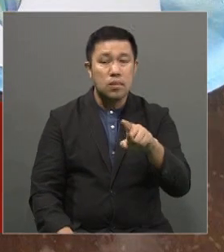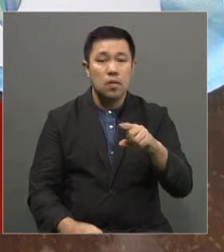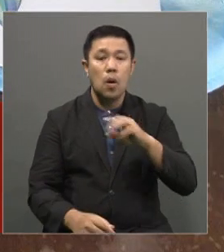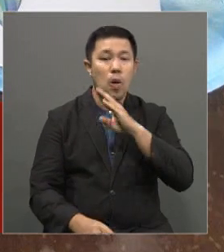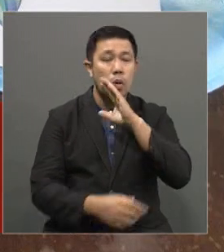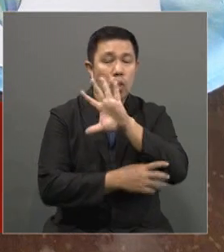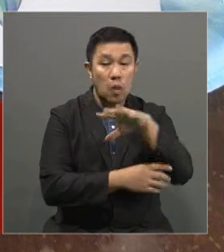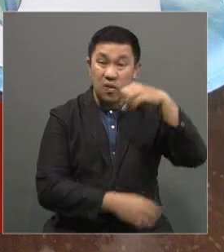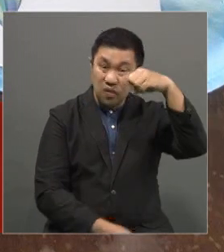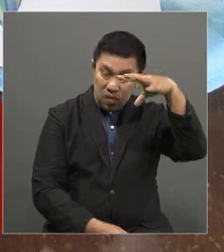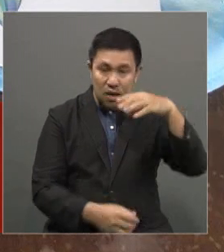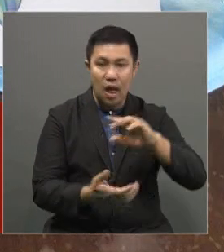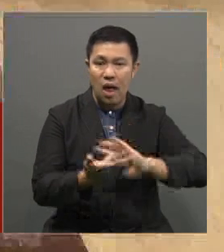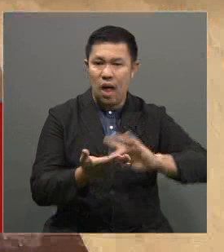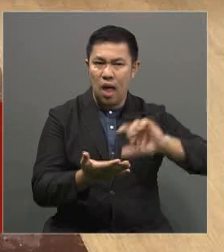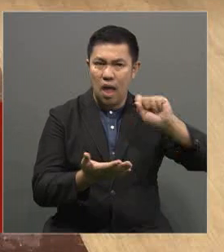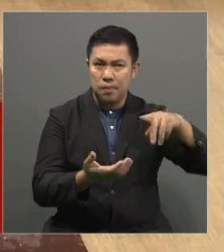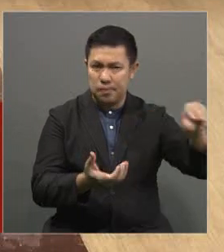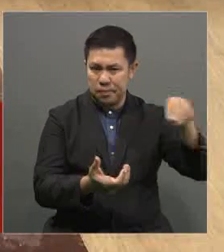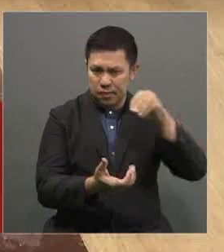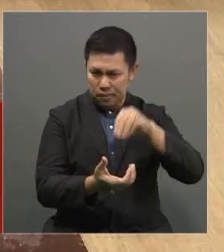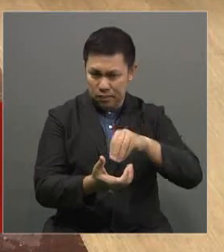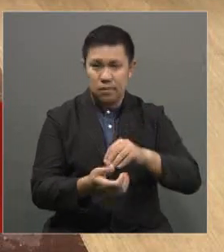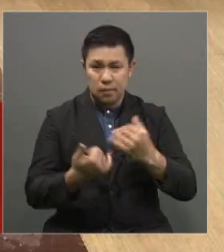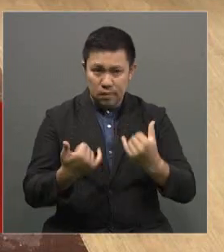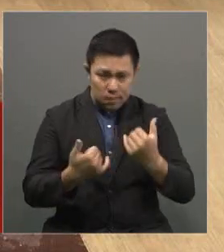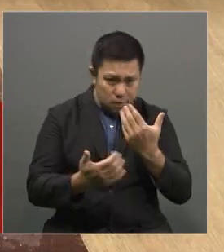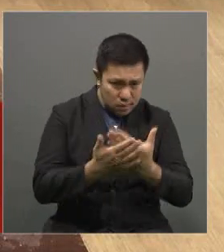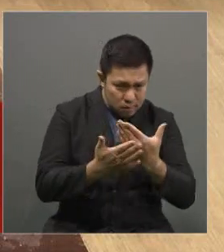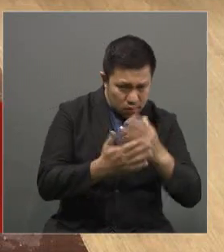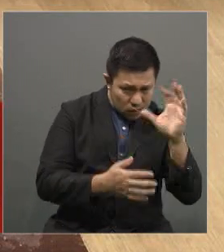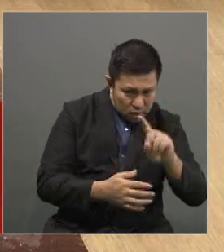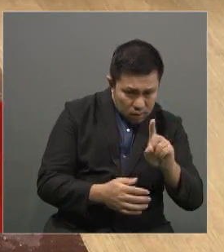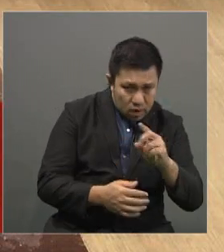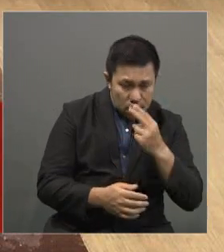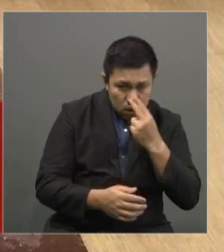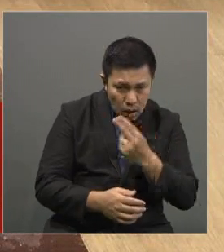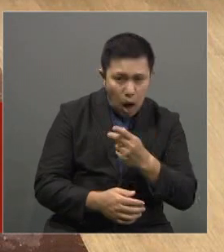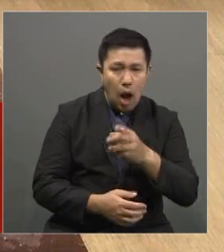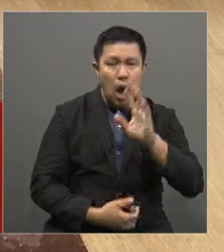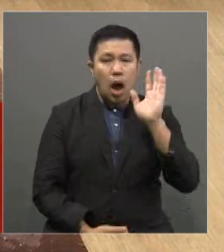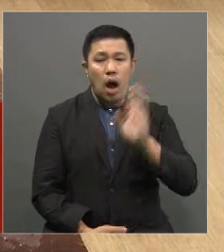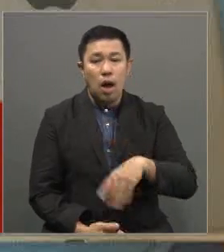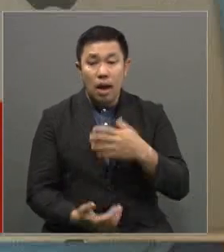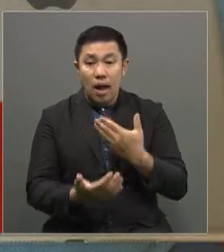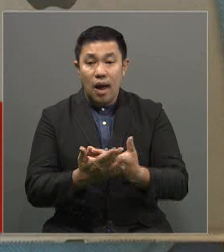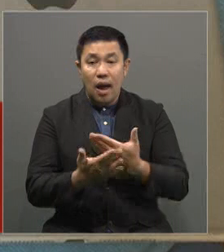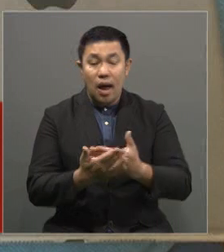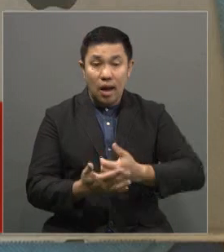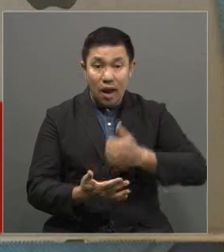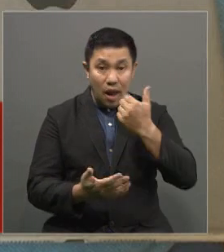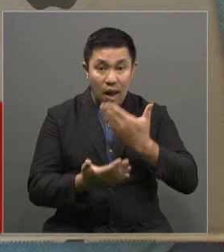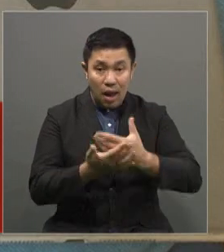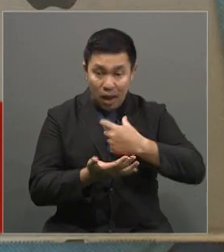หน่วยงานอื่นบ้างแล้วให้ติดตั้งแอปพลิเคชันแบบนี้ทีนี้พอตรวจสอบเส้นทางการเงินก็เจอแบบอื่นจริงๆก็คือพอได้จากเหยื่อ